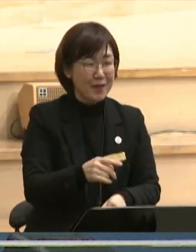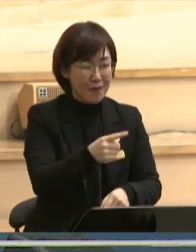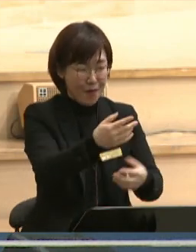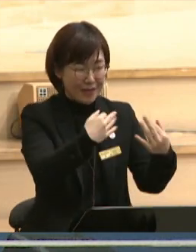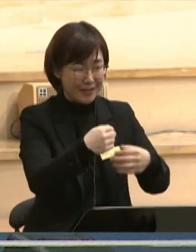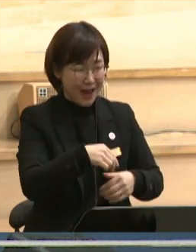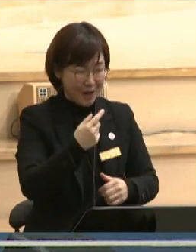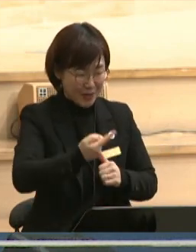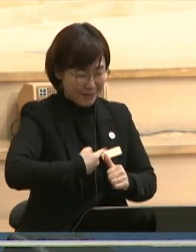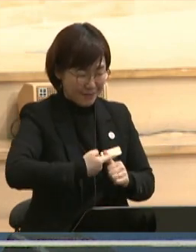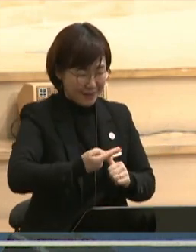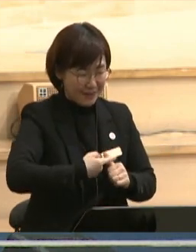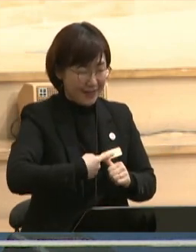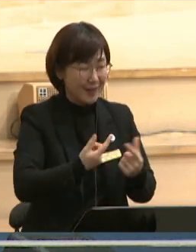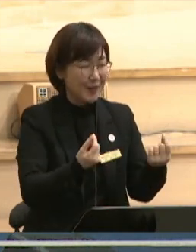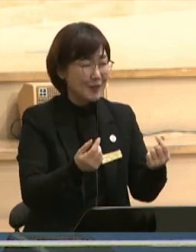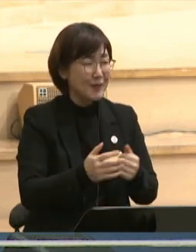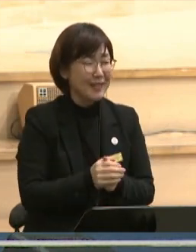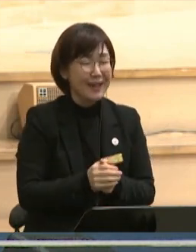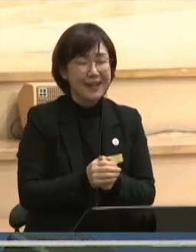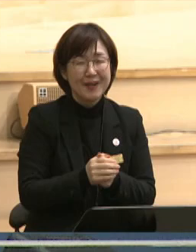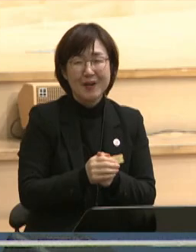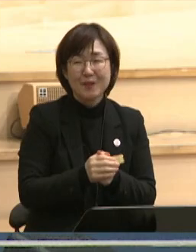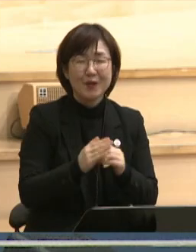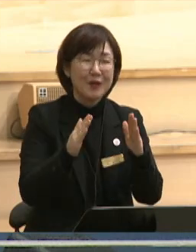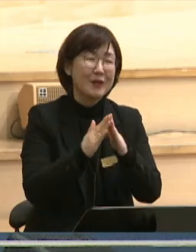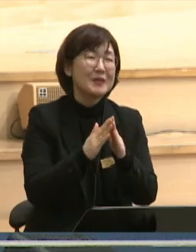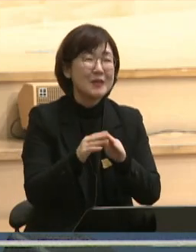이런 느낌으로 말씀하신 것 같습니다